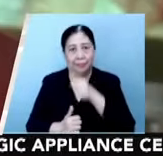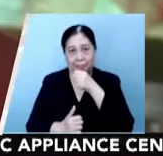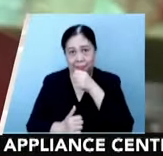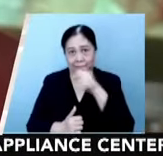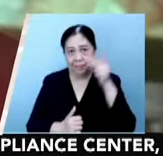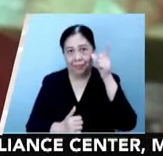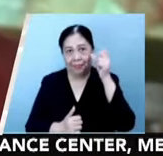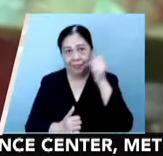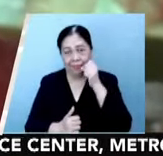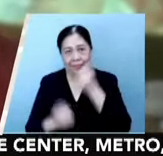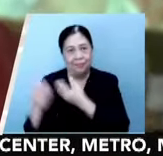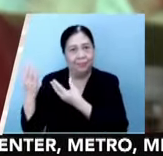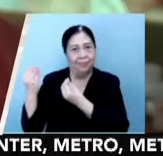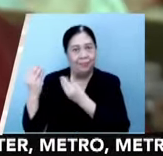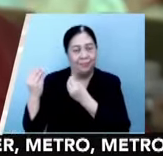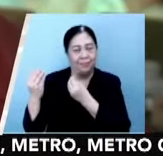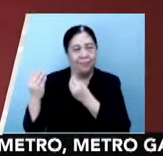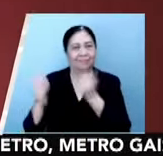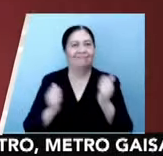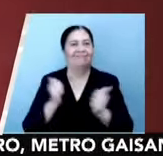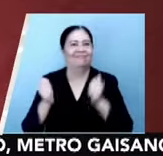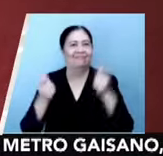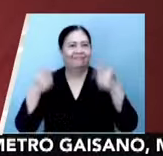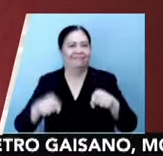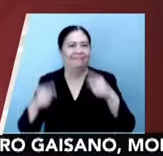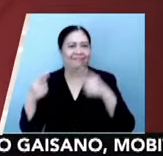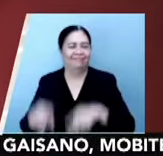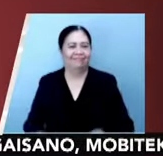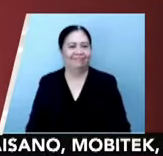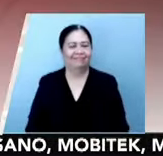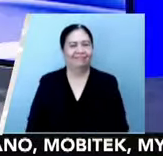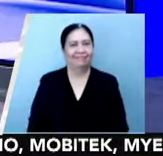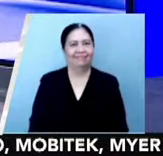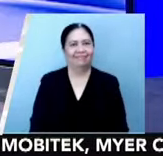Santiago, updated sa showbiz happenings.